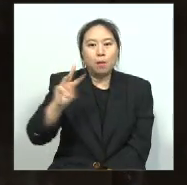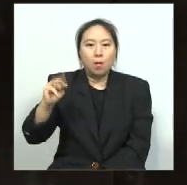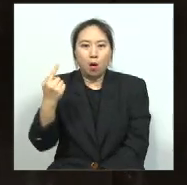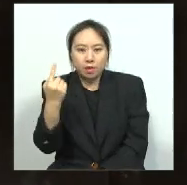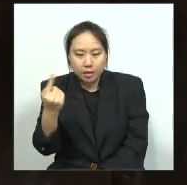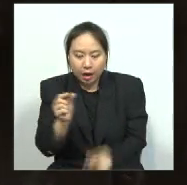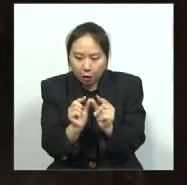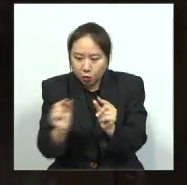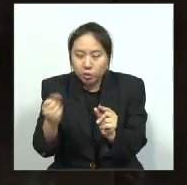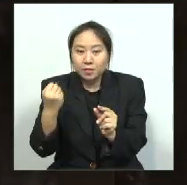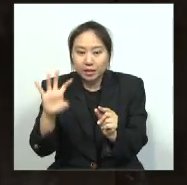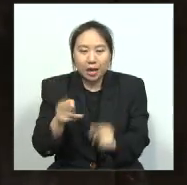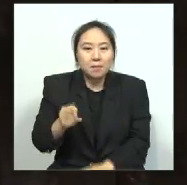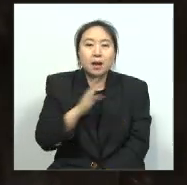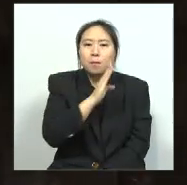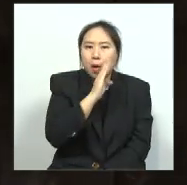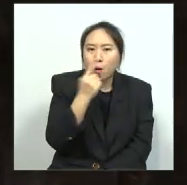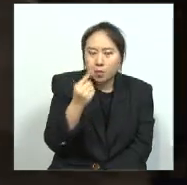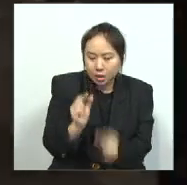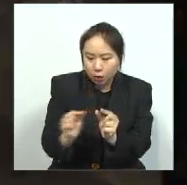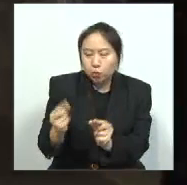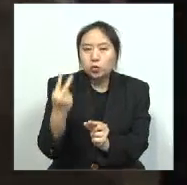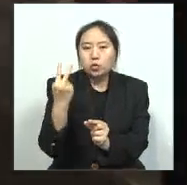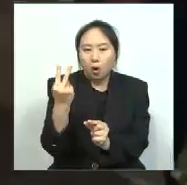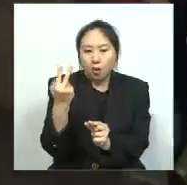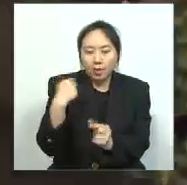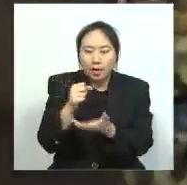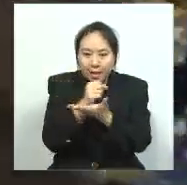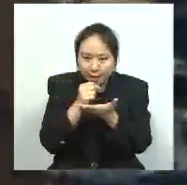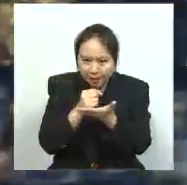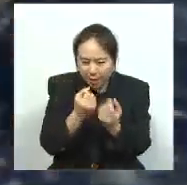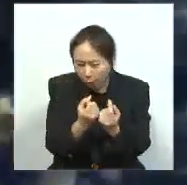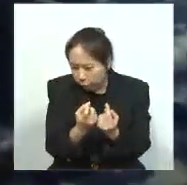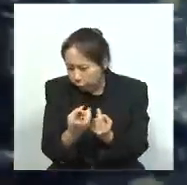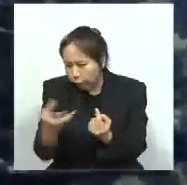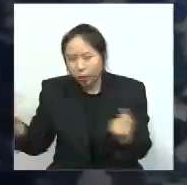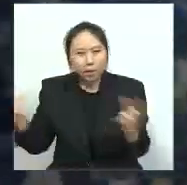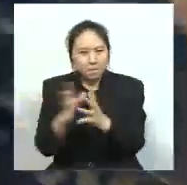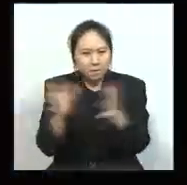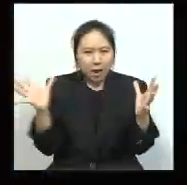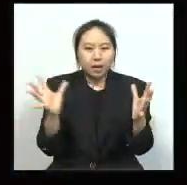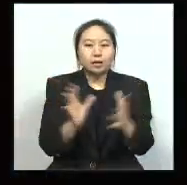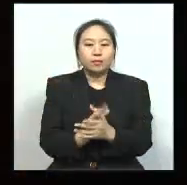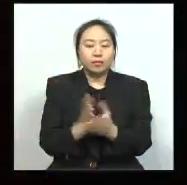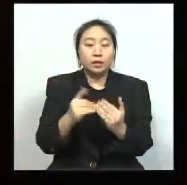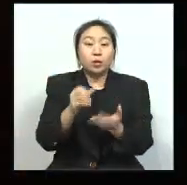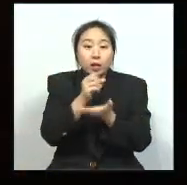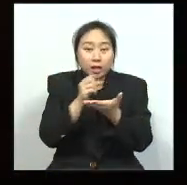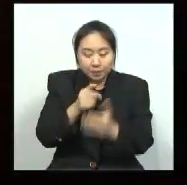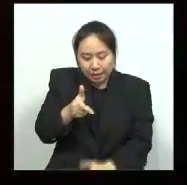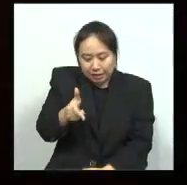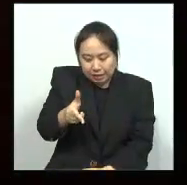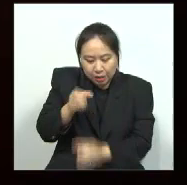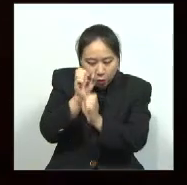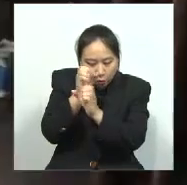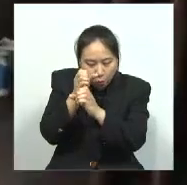กระสุน14นัดปืนปลอม1กระบอกกระสุน2นัดรวมถึงยาเสพติดอีกเป็นจำนวนมากนะครับส่วนการตรวจสารเสพติดในปัสสาวะน